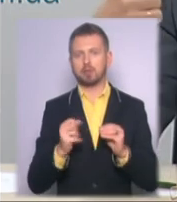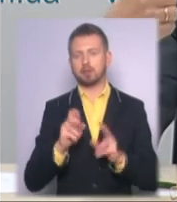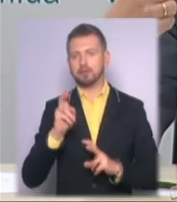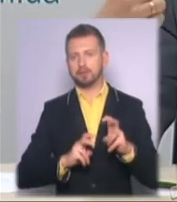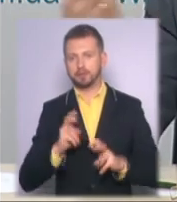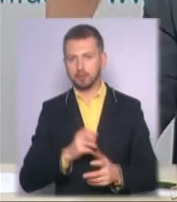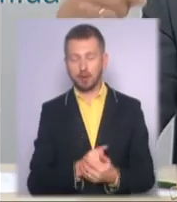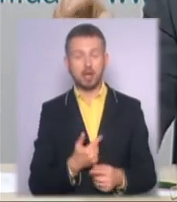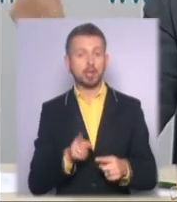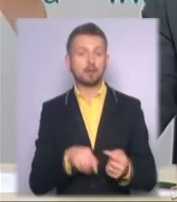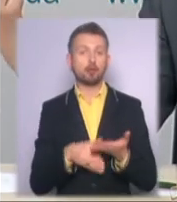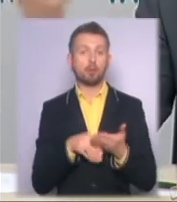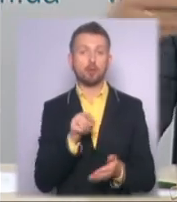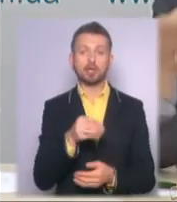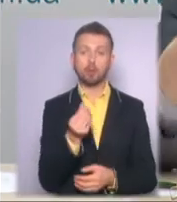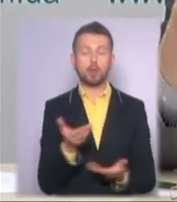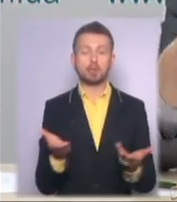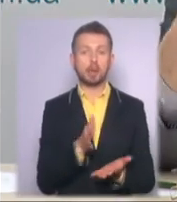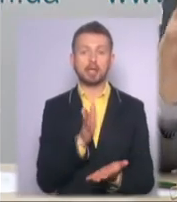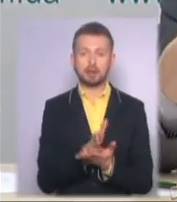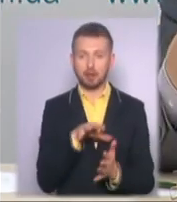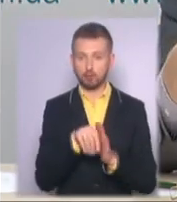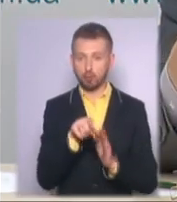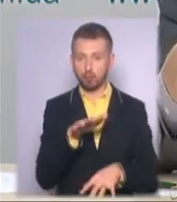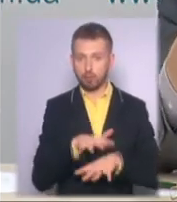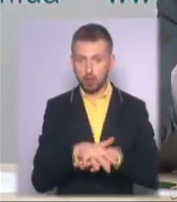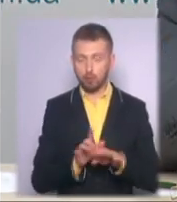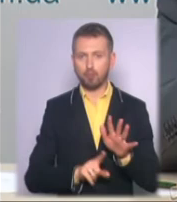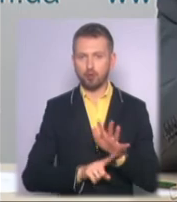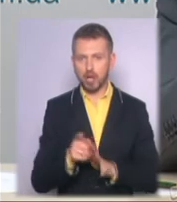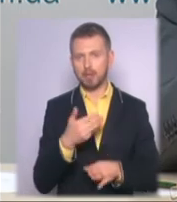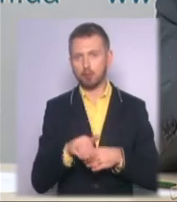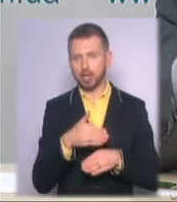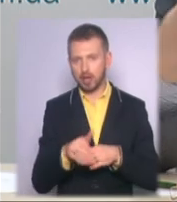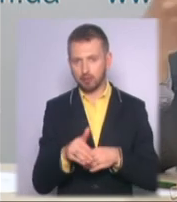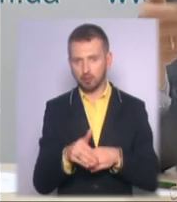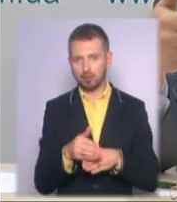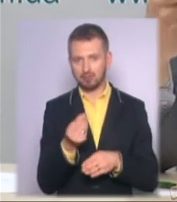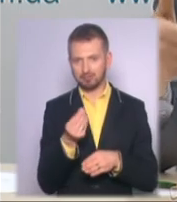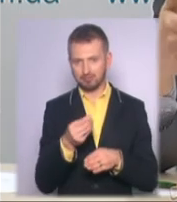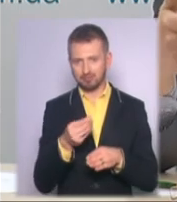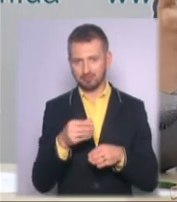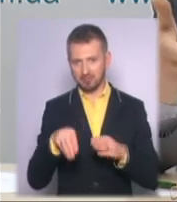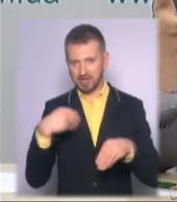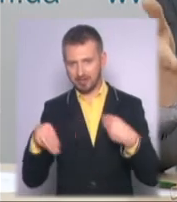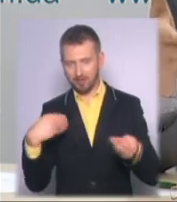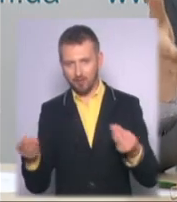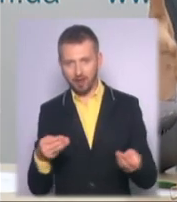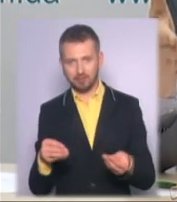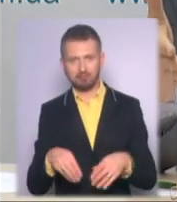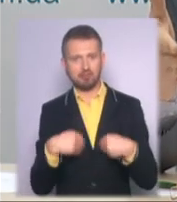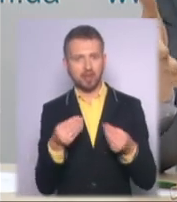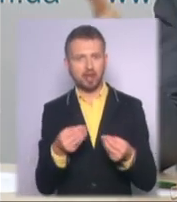Це допоможе тим коштам, які є у цьому банку, почати потихеньку, можливо, і кредитувати, дати йому